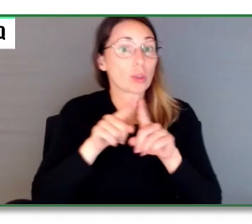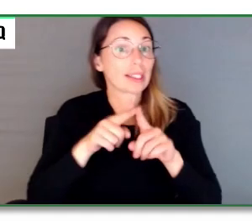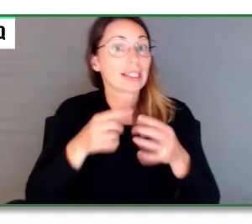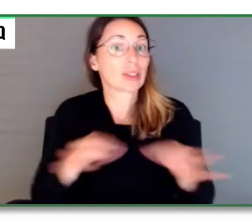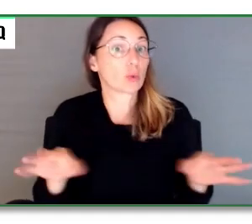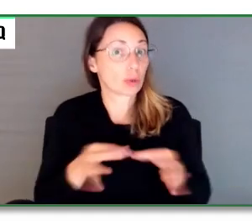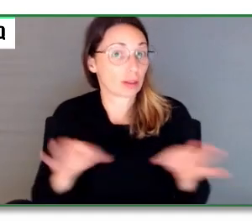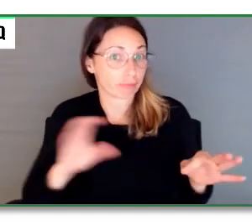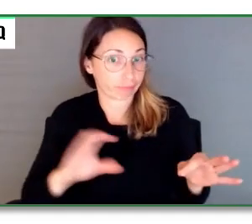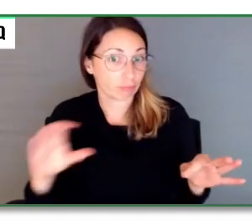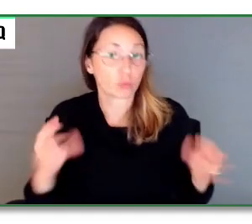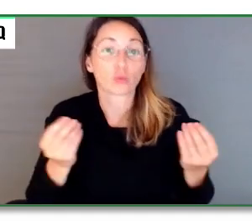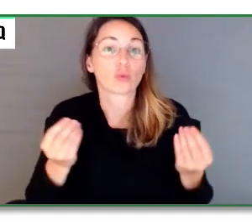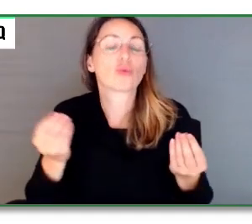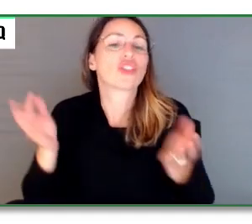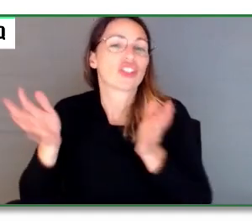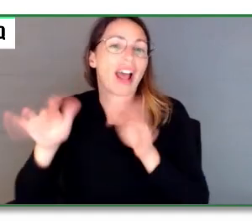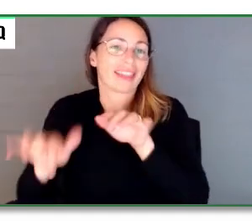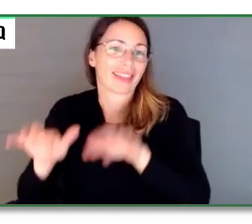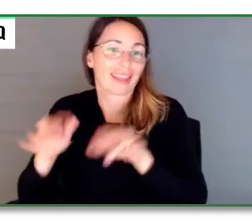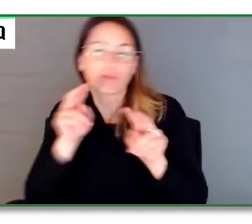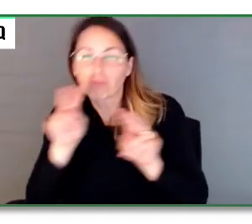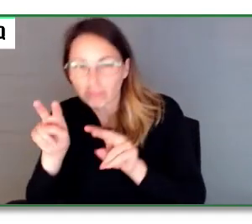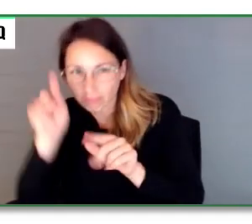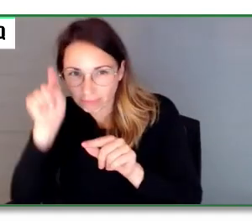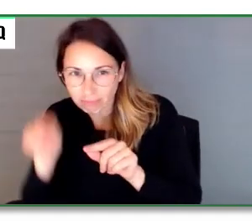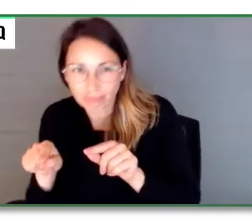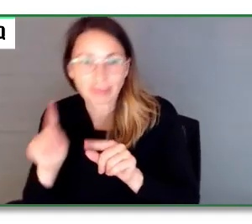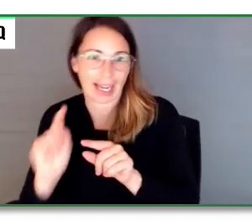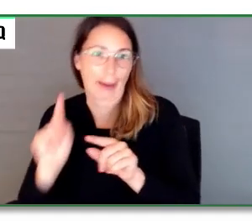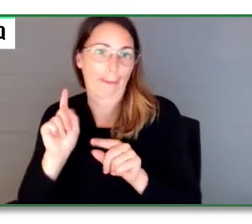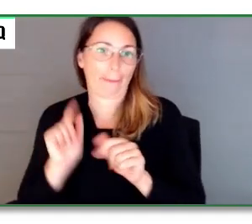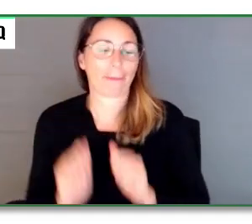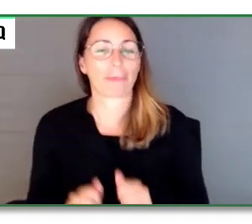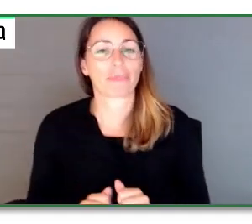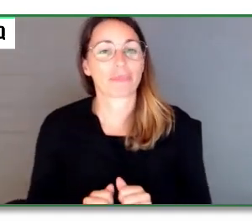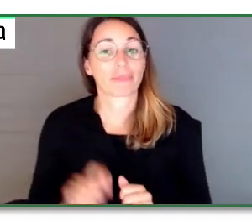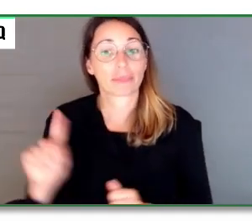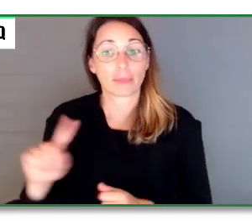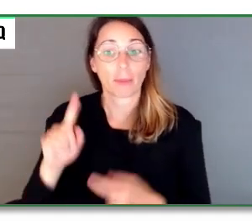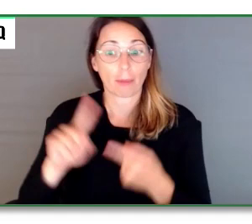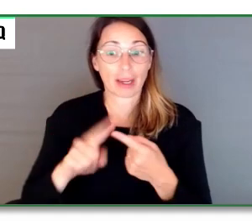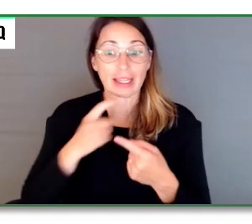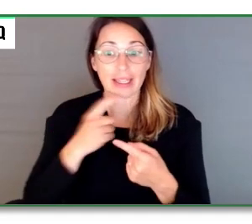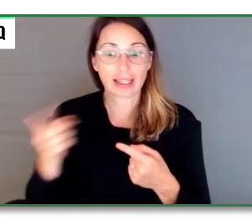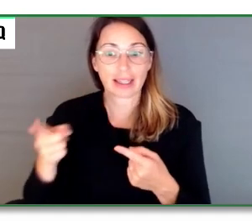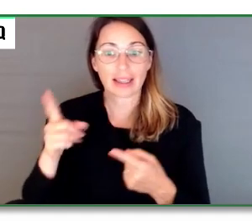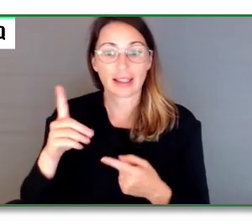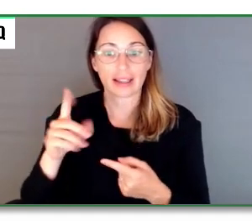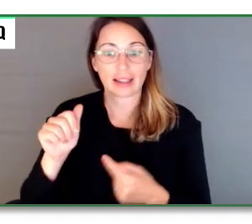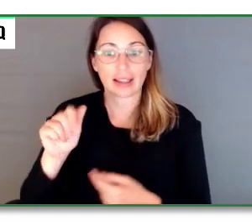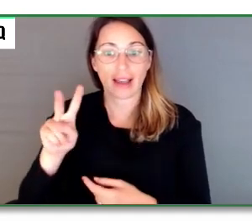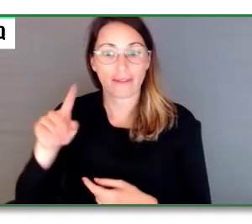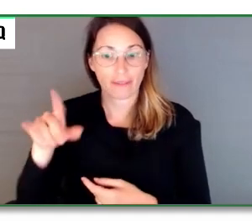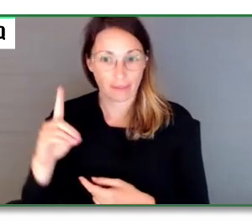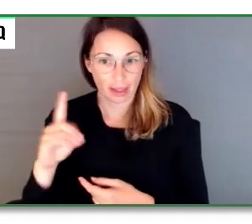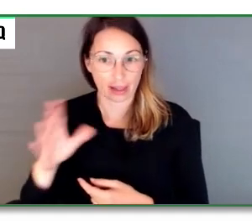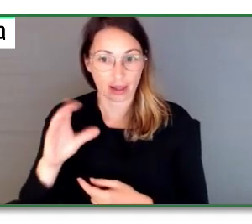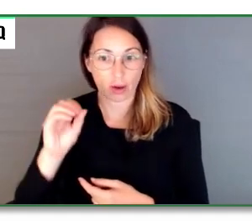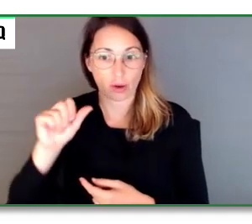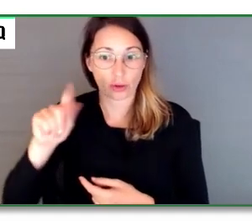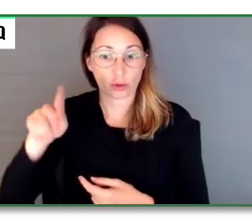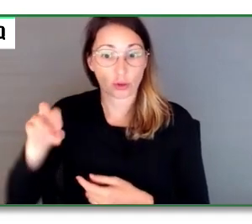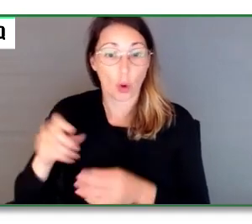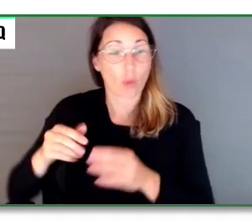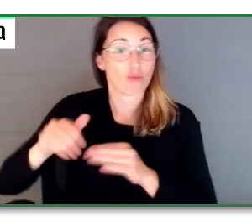Notre premier conférencier maintenant sera David Osso, qui a plus de 20 ans d'expérience dans divers rôles au sein de la Disability Foundation et